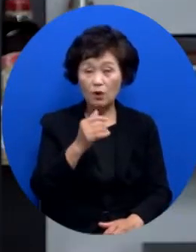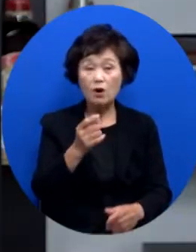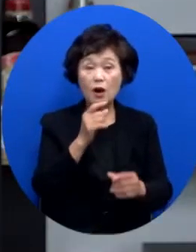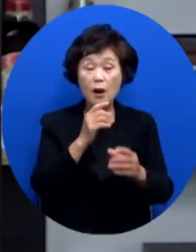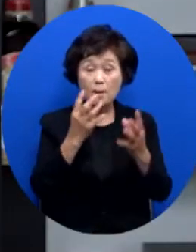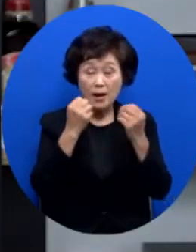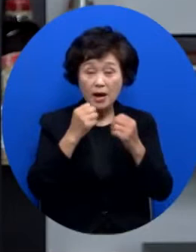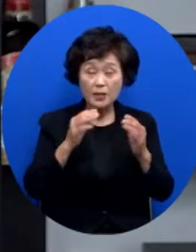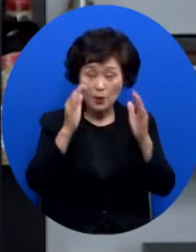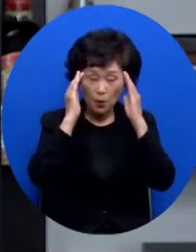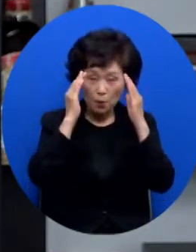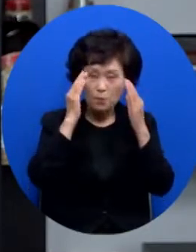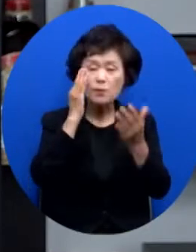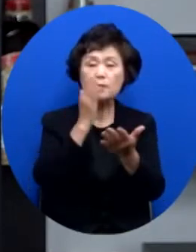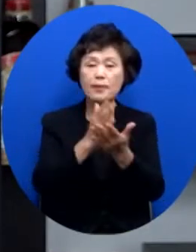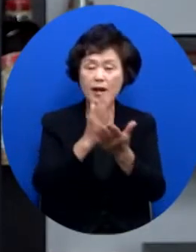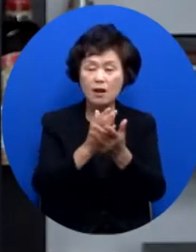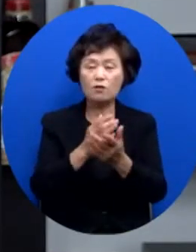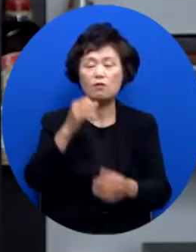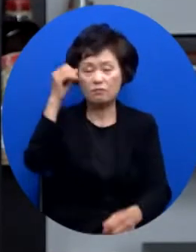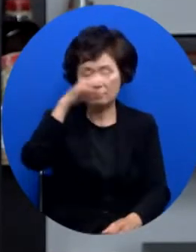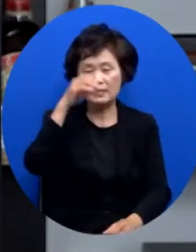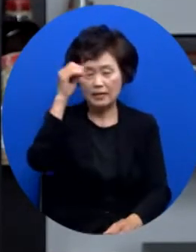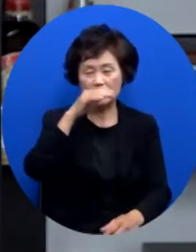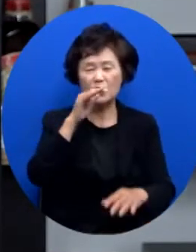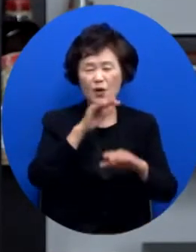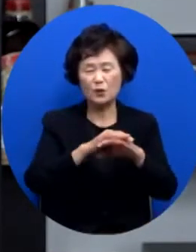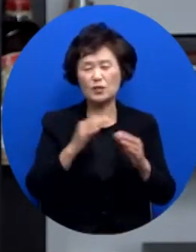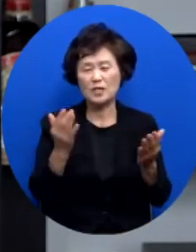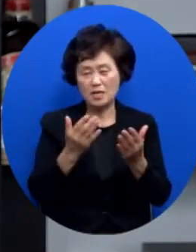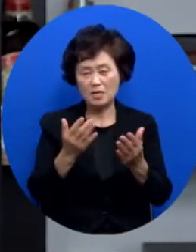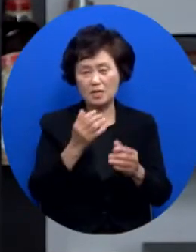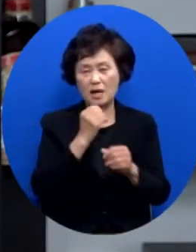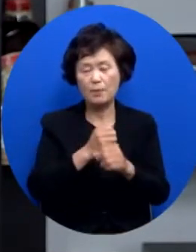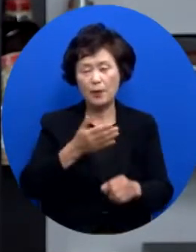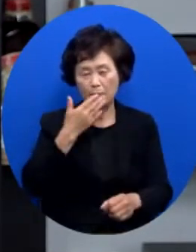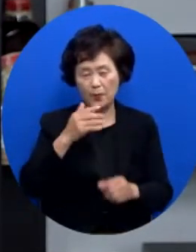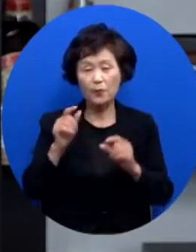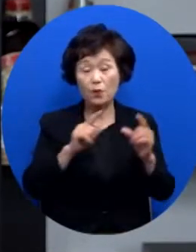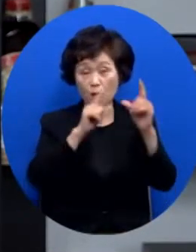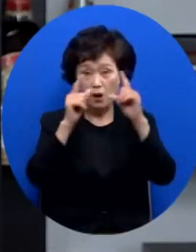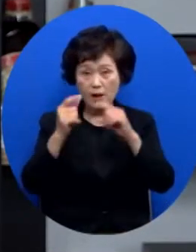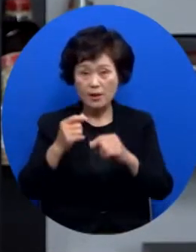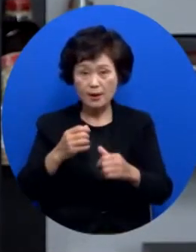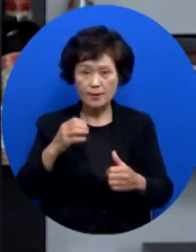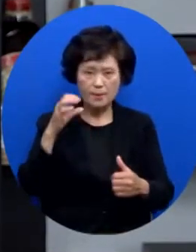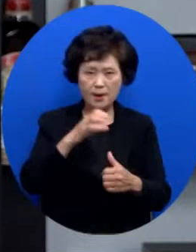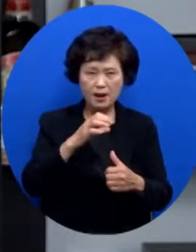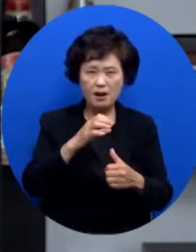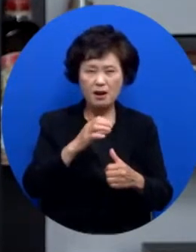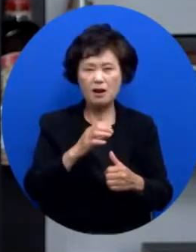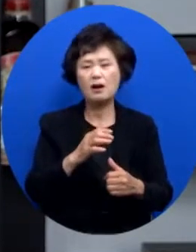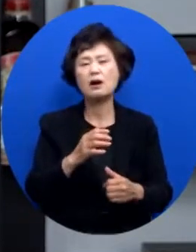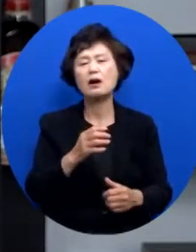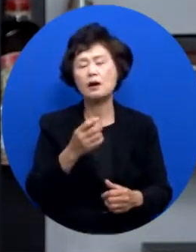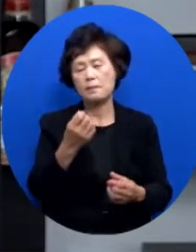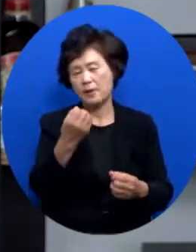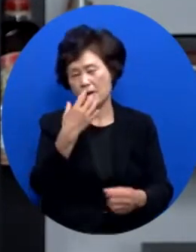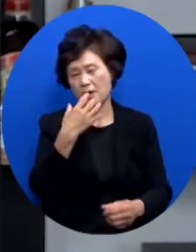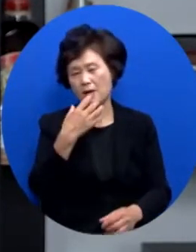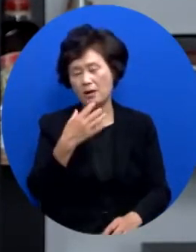말고 그냥 농사나 지으면서 살라고 하는 그러한 아주 윽박지르는 얘기를